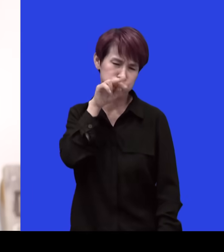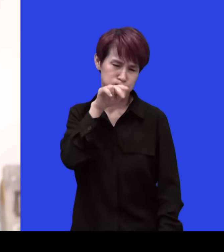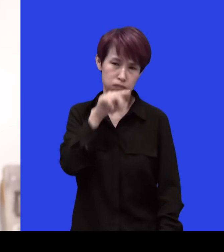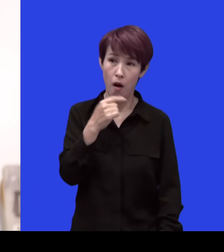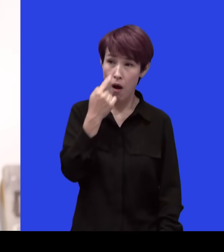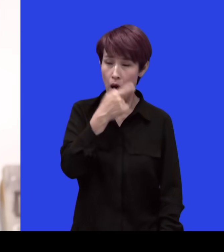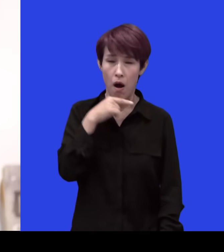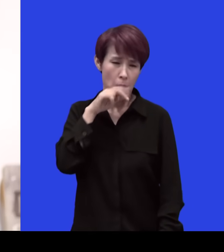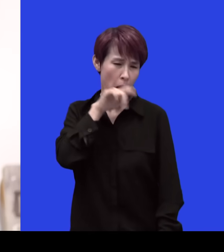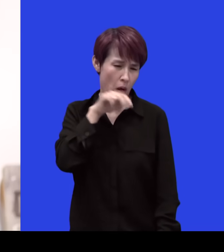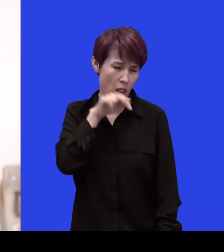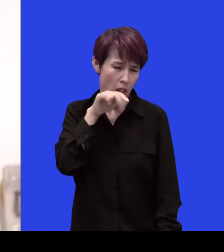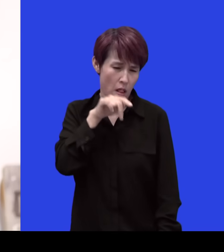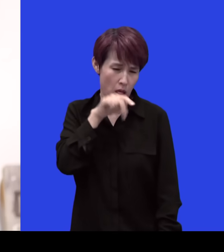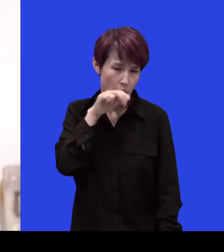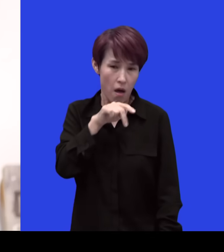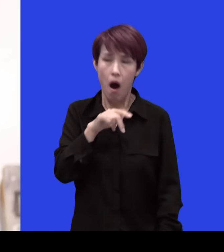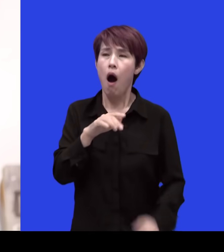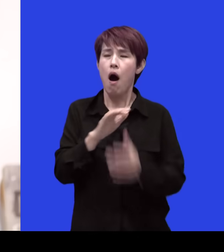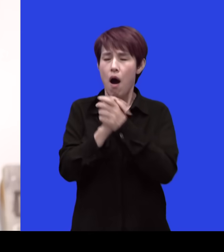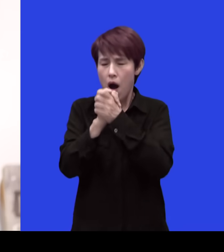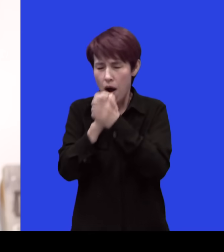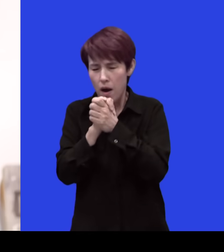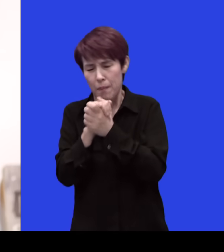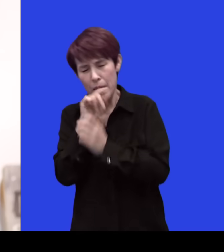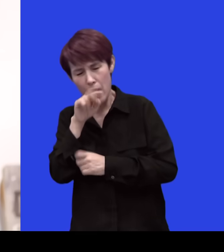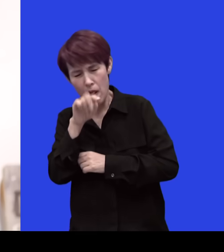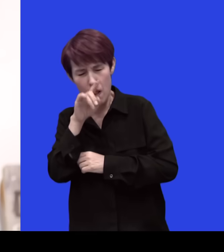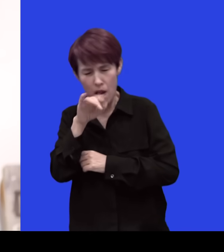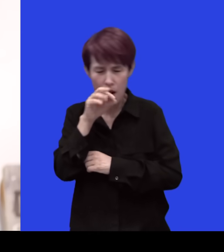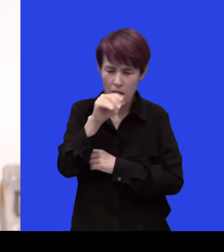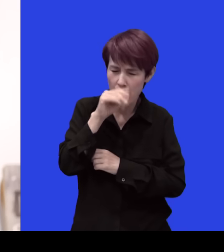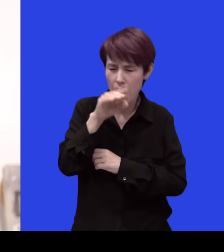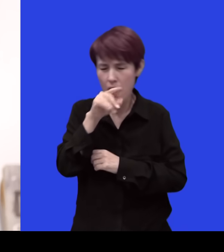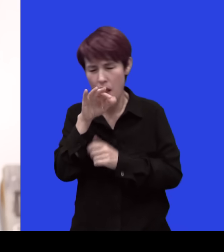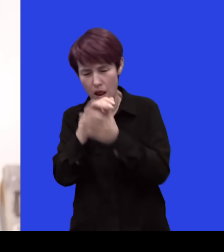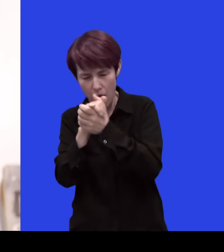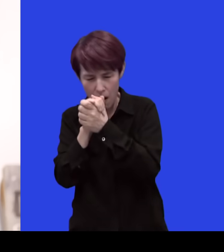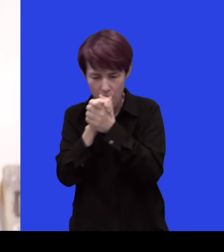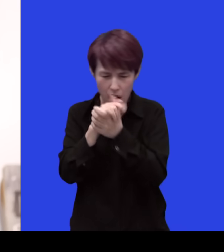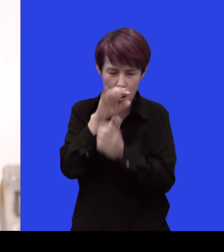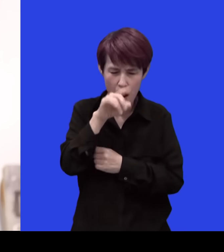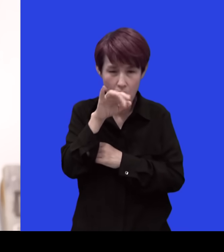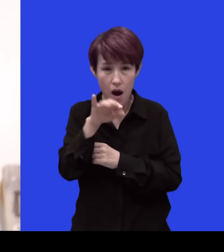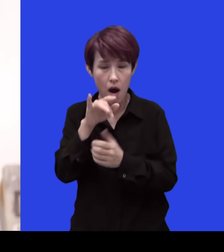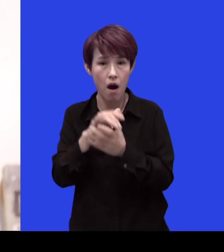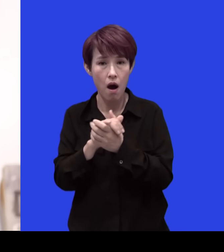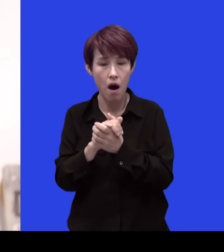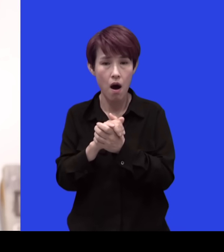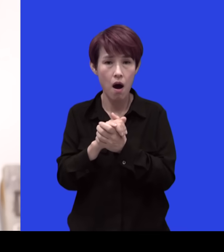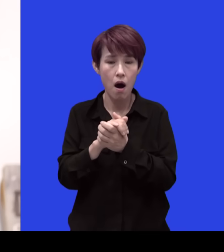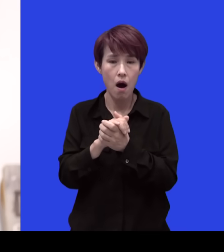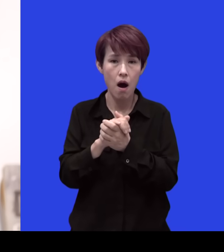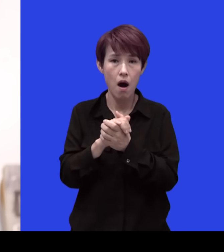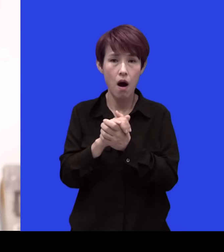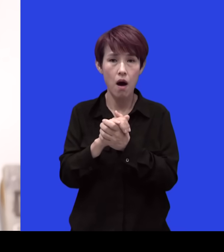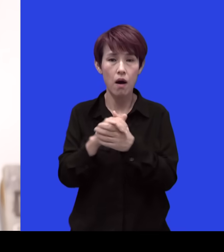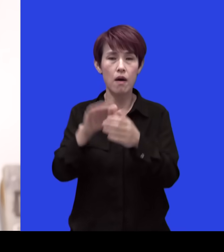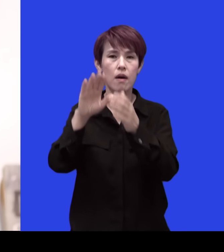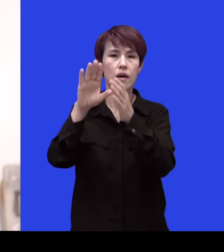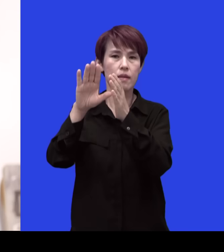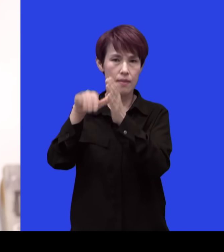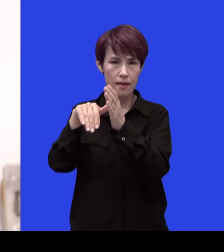하다가 내가 방언으로 막 하다가 내가 이제 한국말을 또 해. 근데